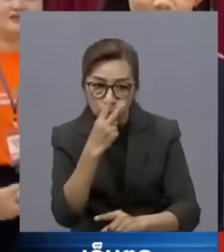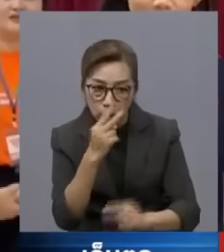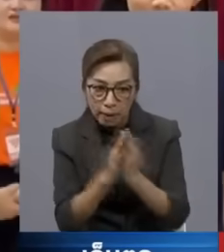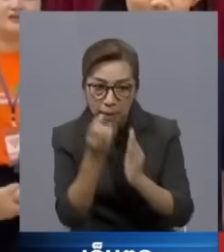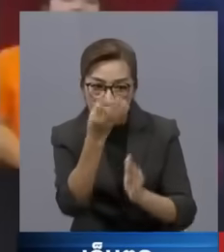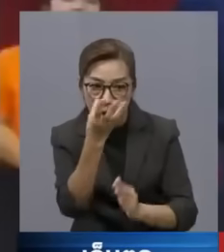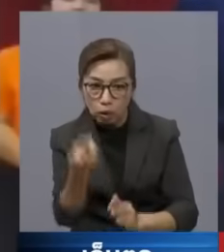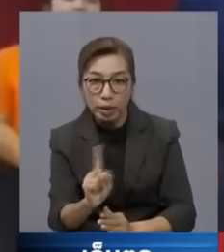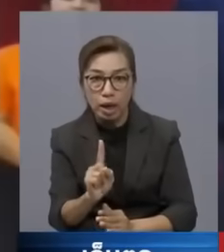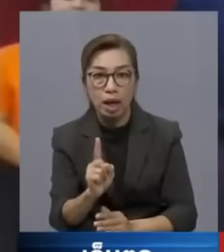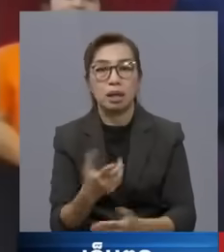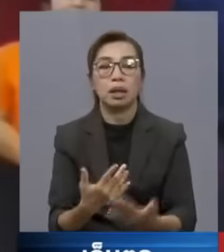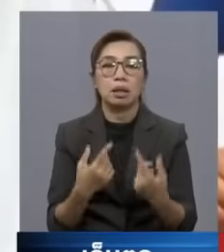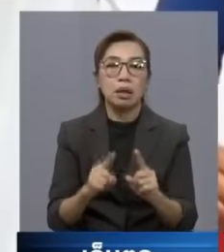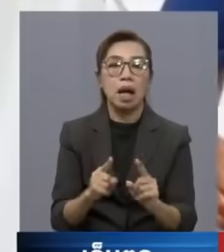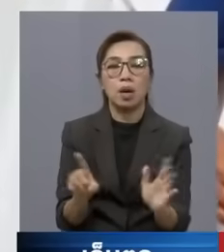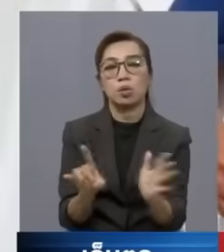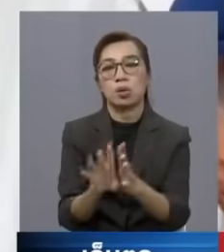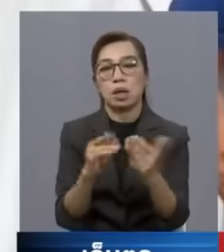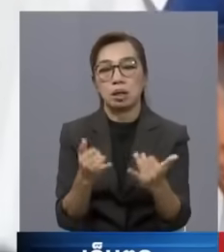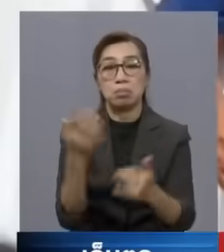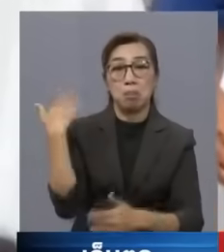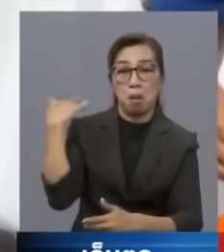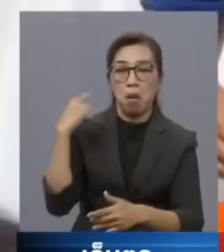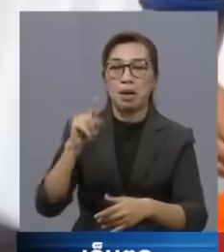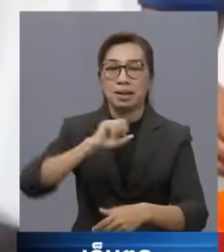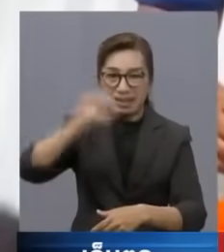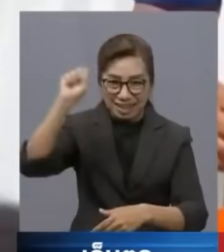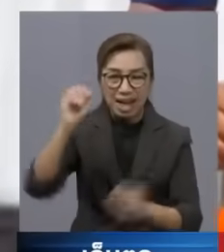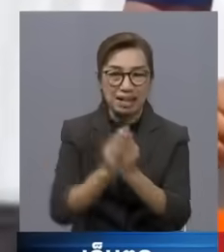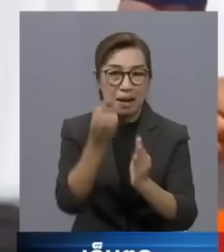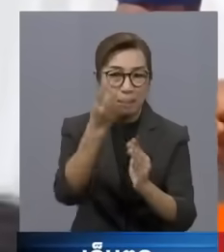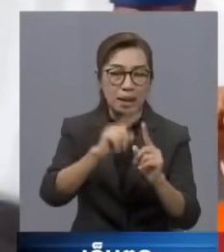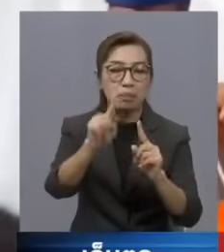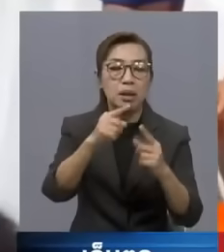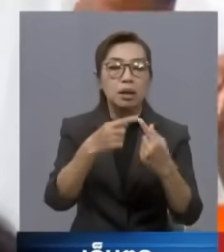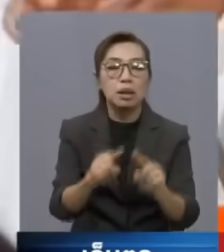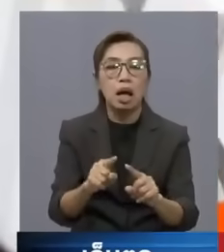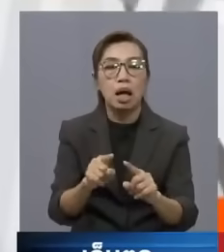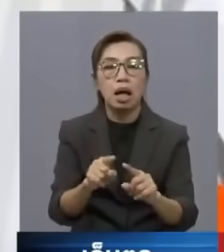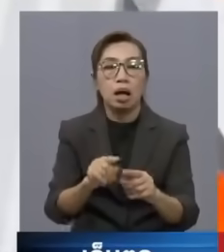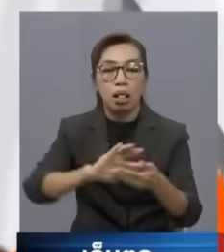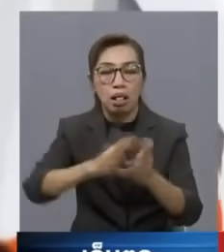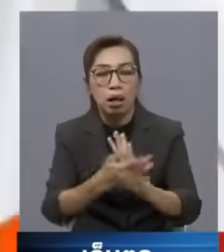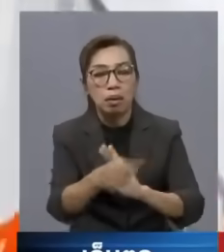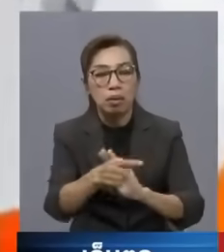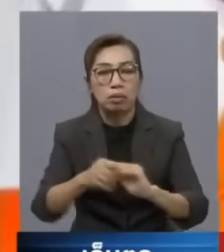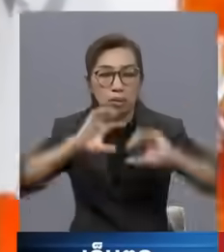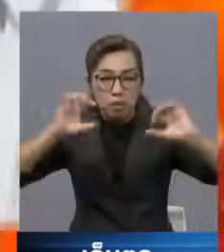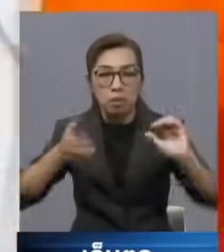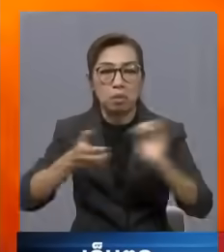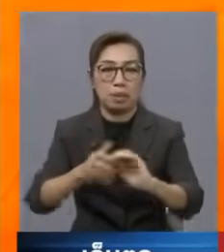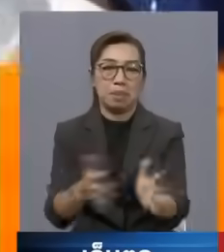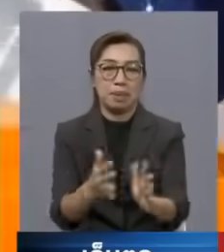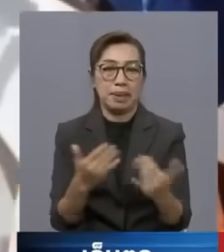เลือกตั้งมาเป็นพรรคอันดับ 1นะครับแต่ท้ายที่สุดก็คือเผชิญเกมการเมืองถูกเขี่ยผลจากการจัดตั้งรัฐบาลร่วมกันกับพรรคอื่นๆการ